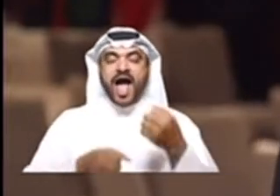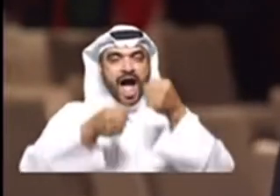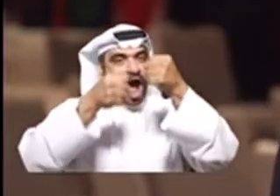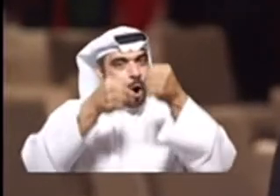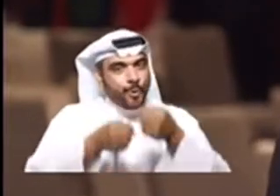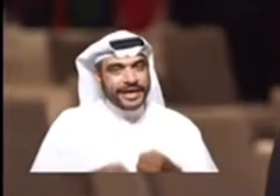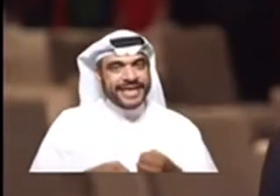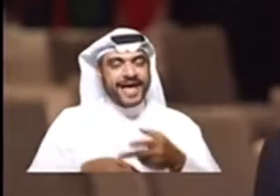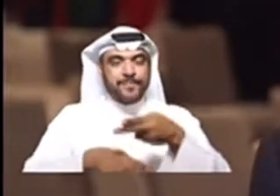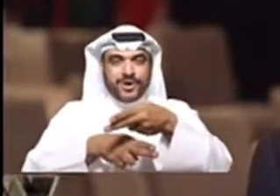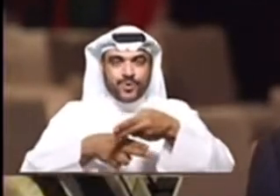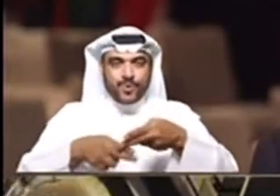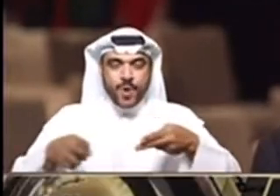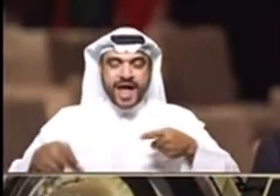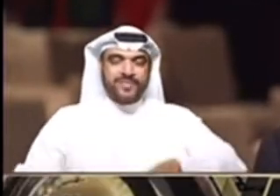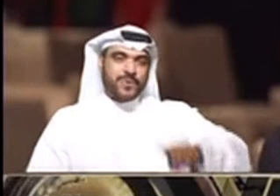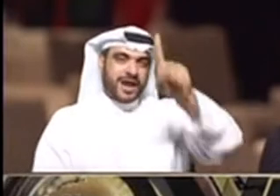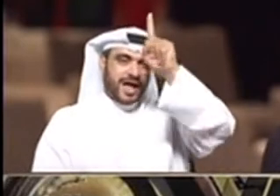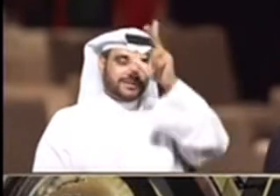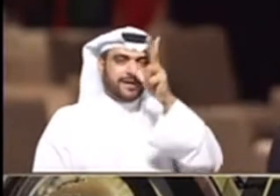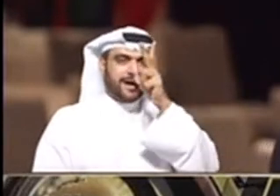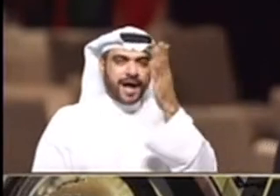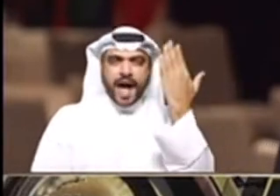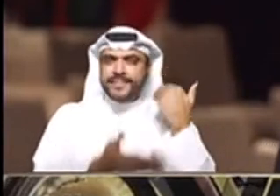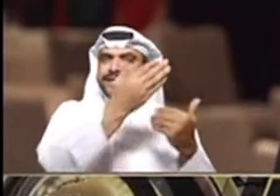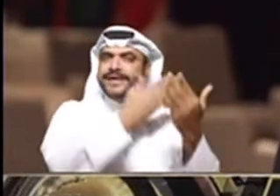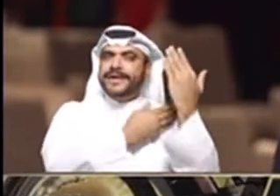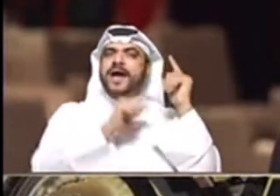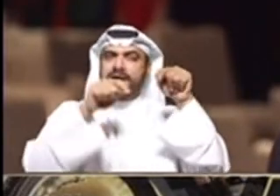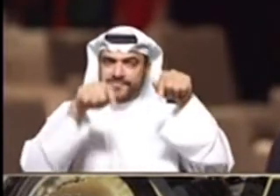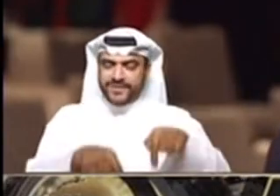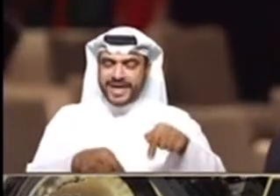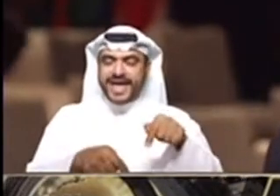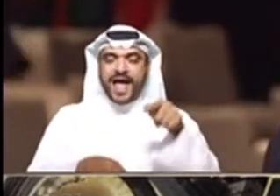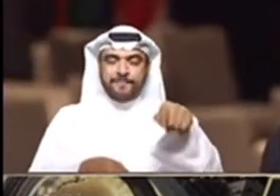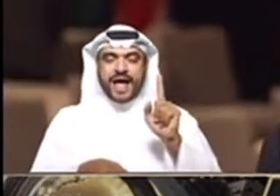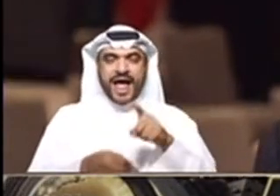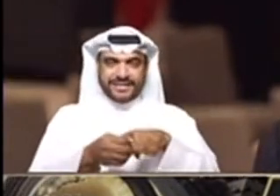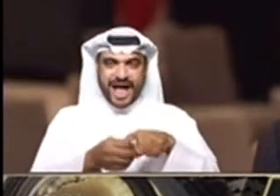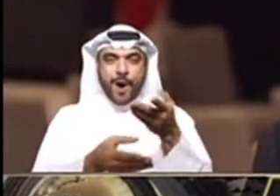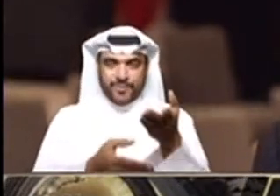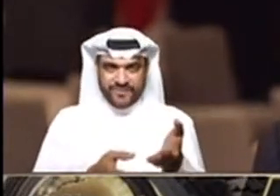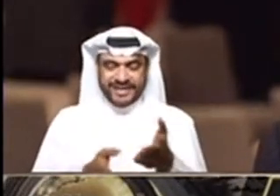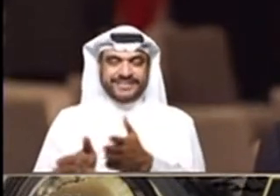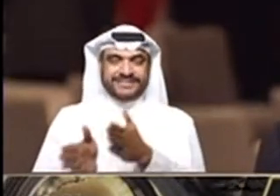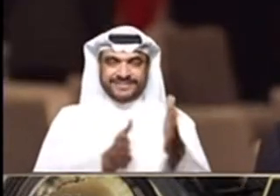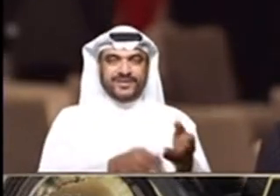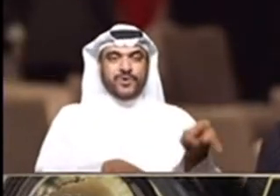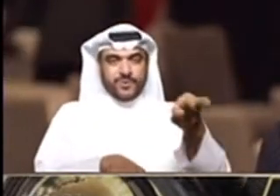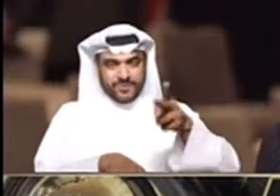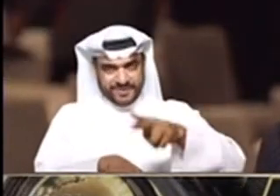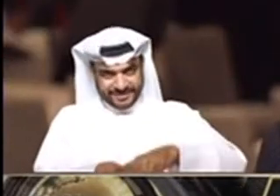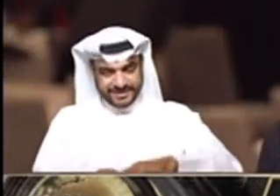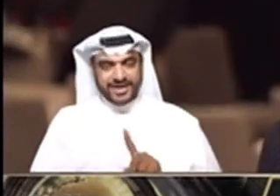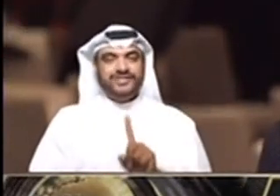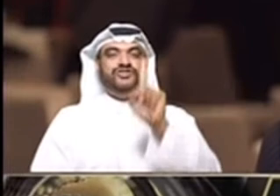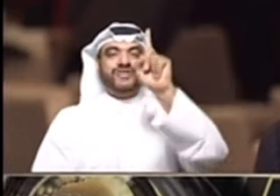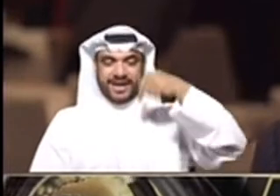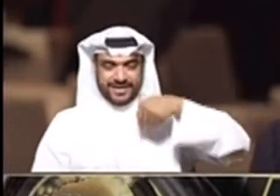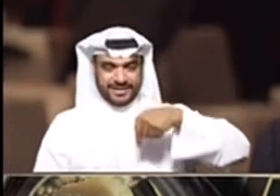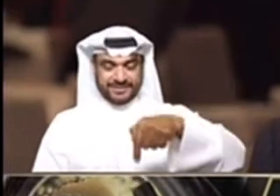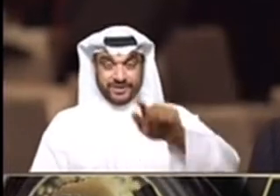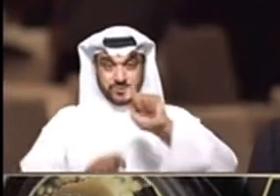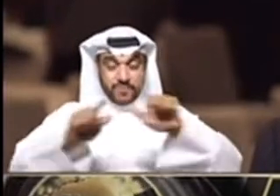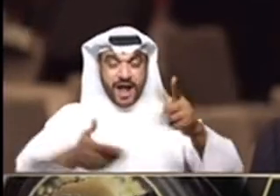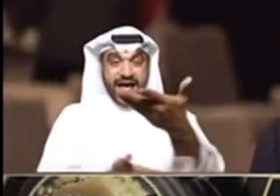وعلاقة قديمة مع جمهورية ألمانيا الاتحادية، ونجد بأن